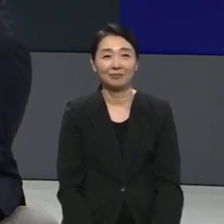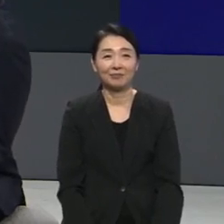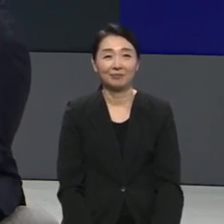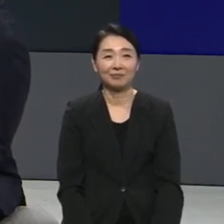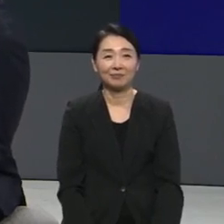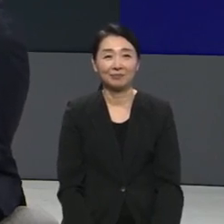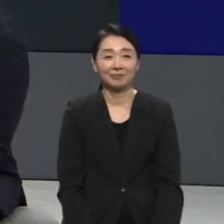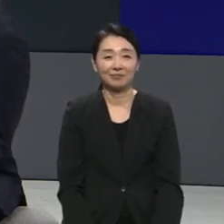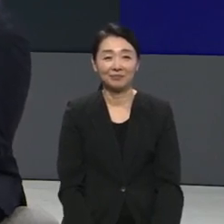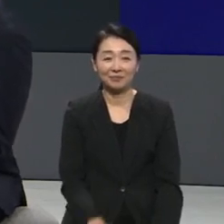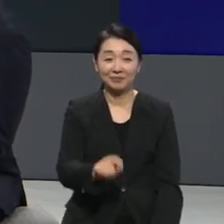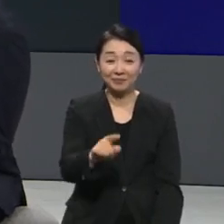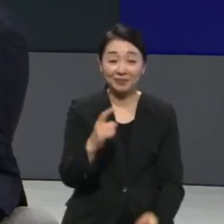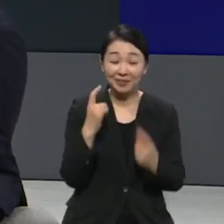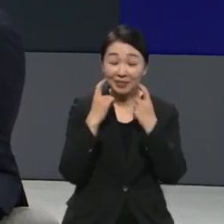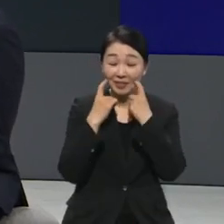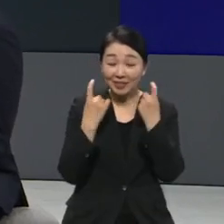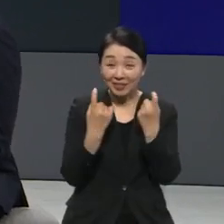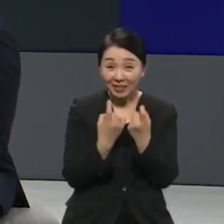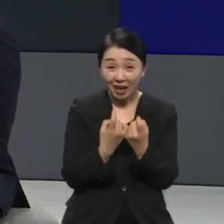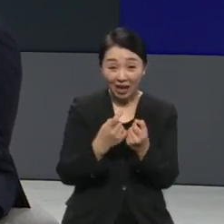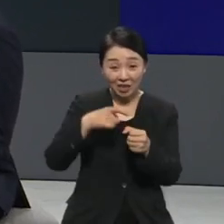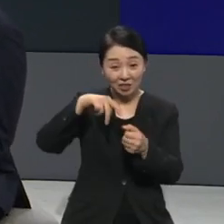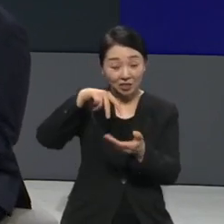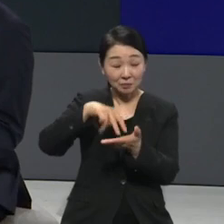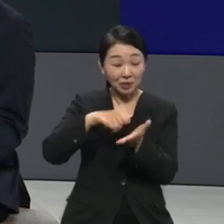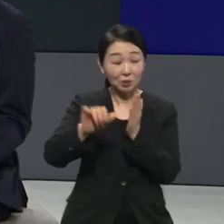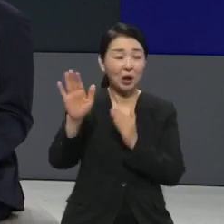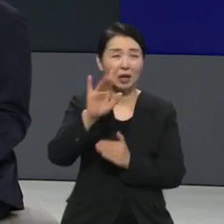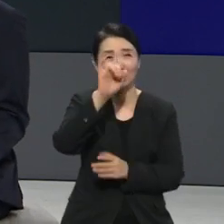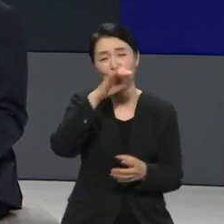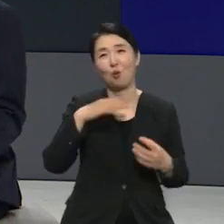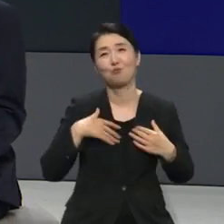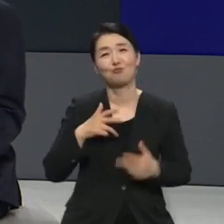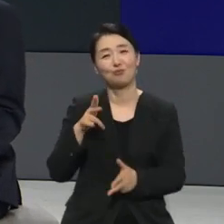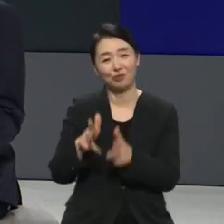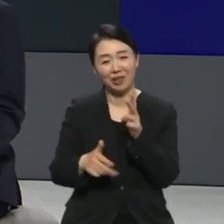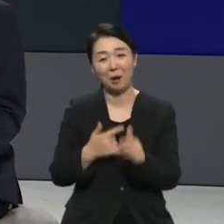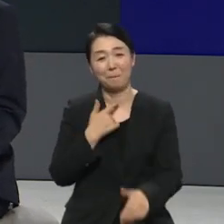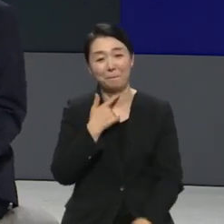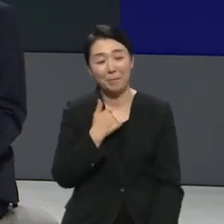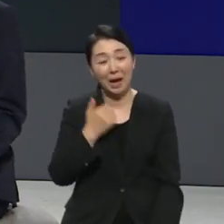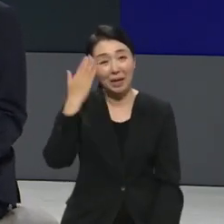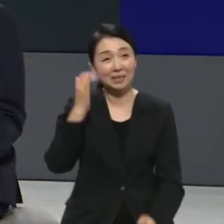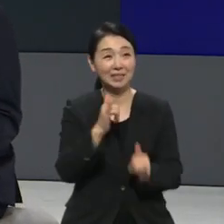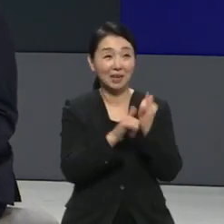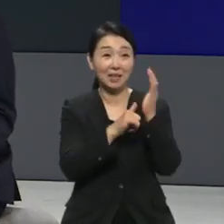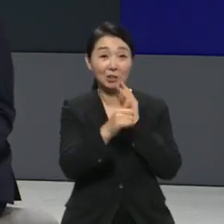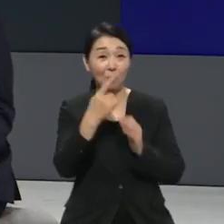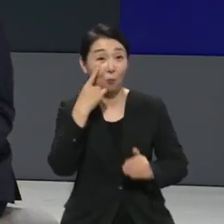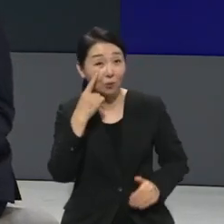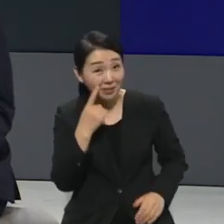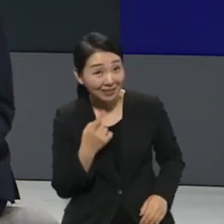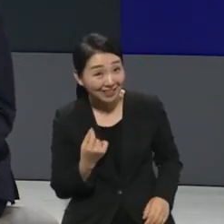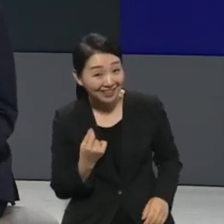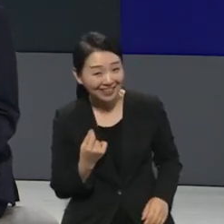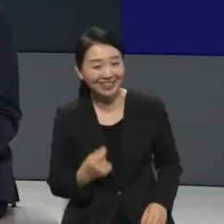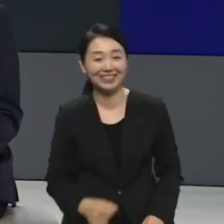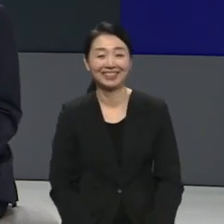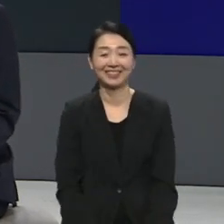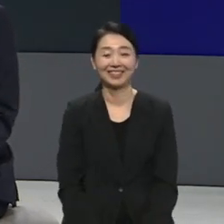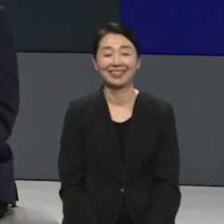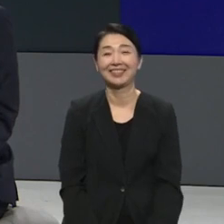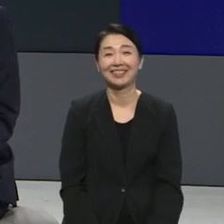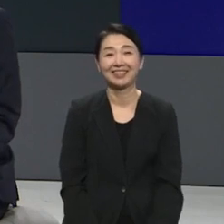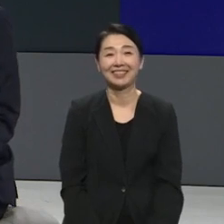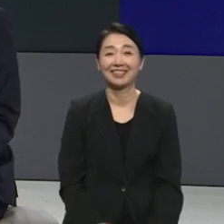이게 개인적으로 지우는 게 아니고 정부의 사업이군요. 네, 네, 네. 오늘 이제 흑역사 지워보니 뭐 이런 거 하는 거예요, 그러면? 네, 네, 네. 그렇습니다.